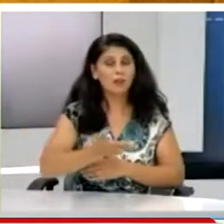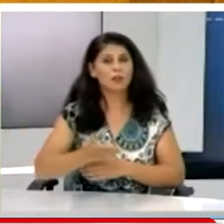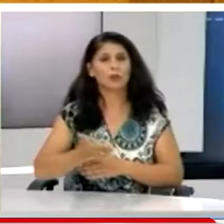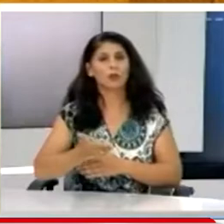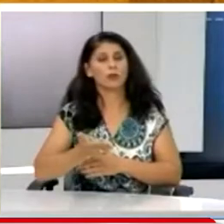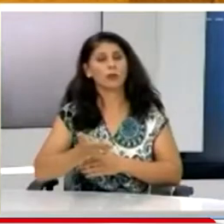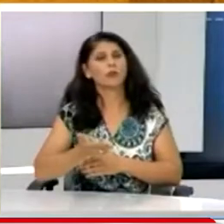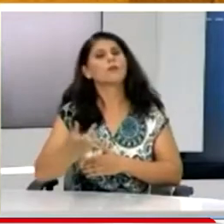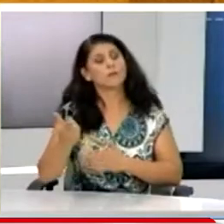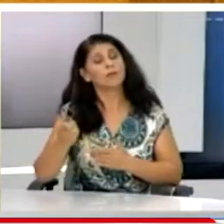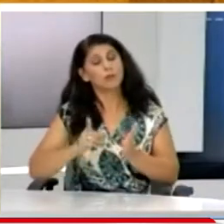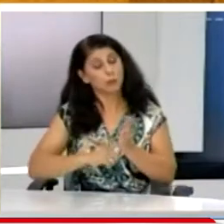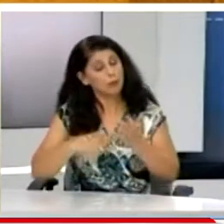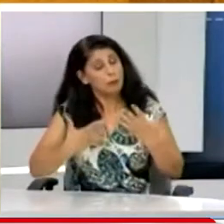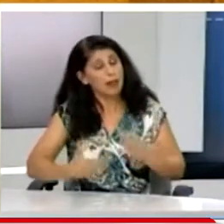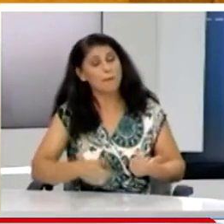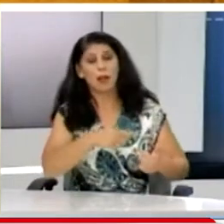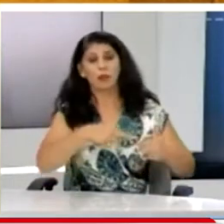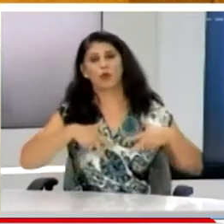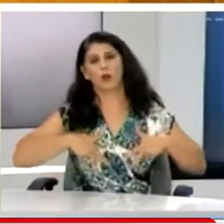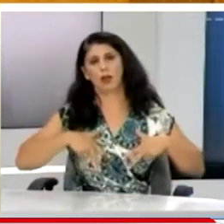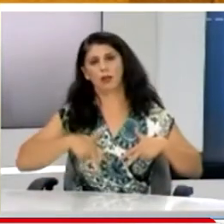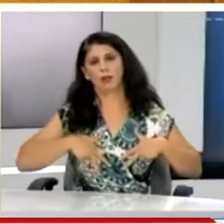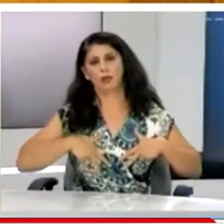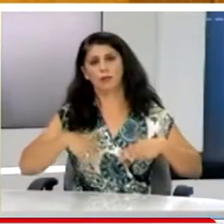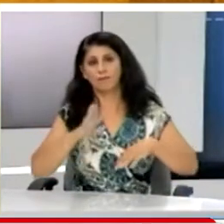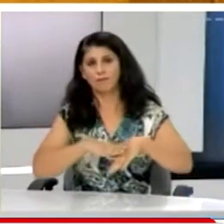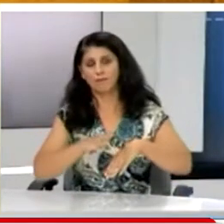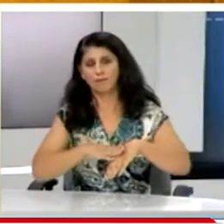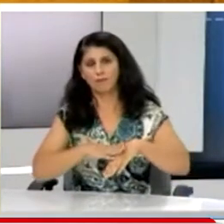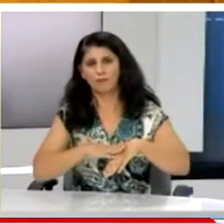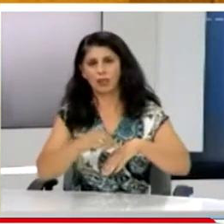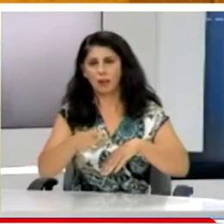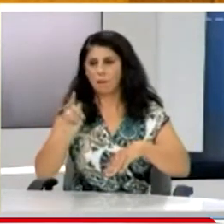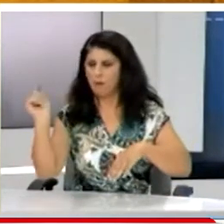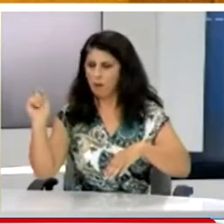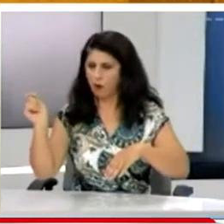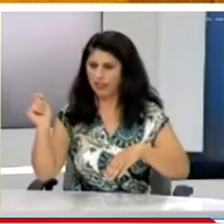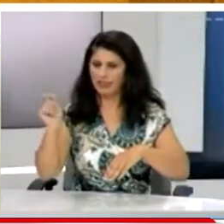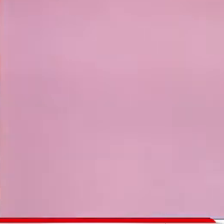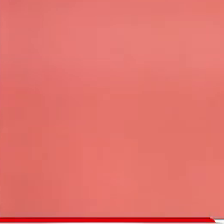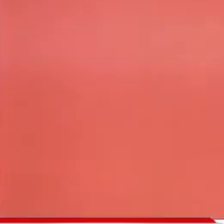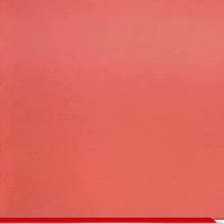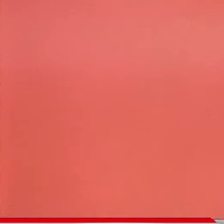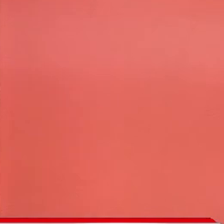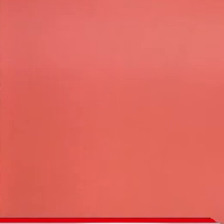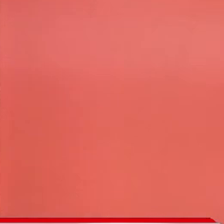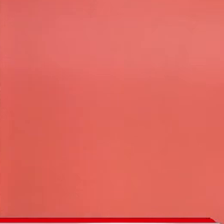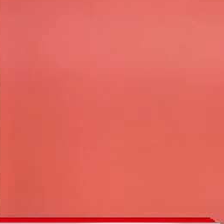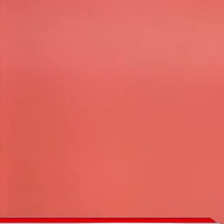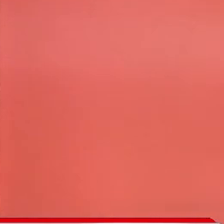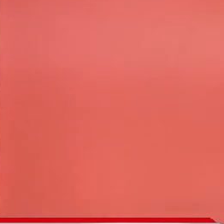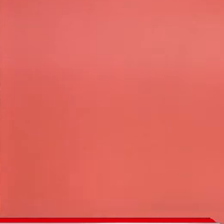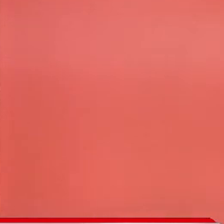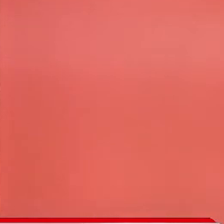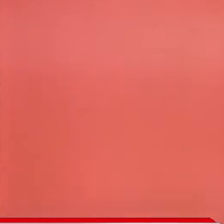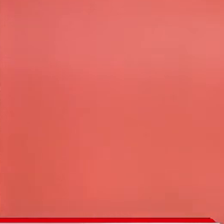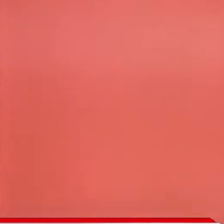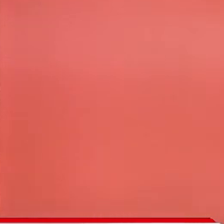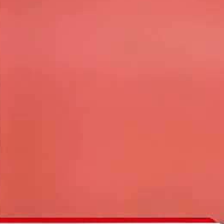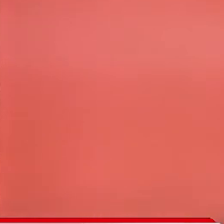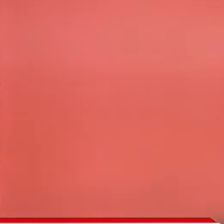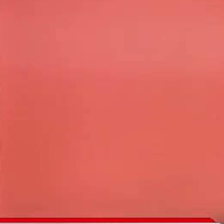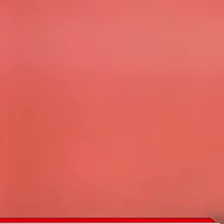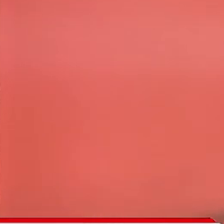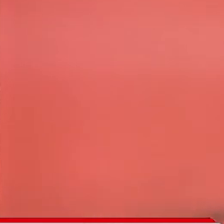ότι διόριζε, όπως είπε χαρακτηριστικά, την παρέα και τους κολλητούς στο Μέγαρο Μαξίμου. Μάλιστα, εμείς θα αλλάξουμε θέμα και κλίμα.